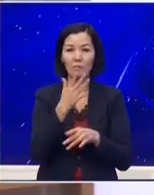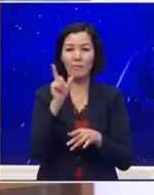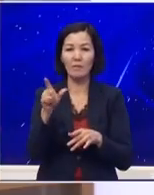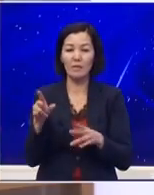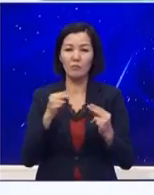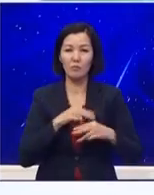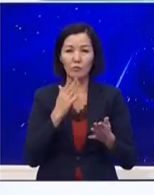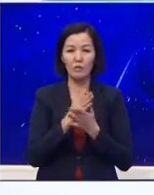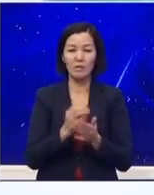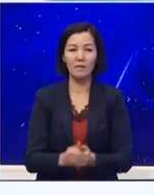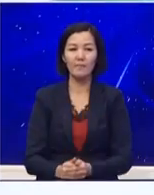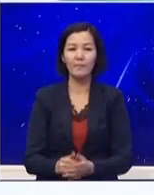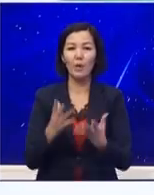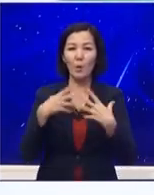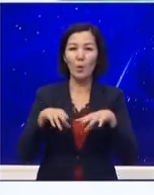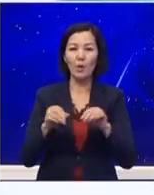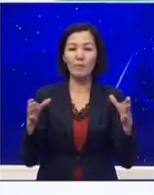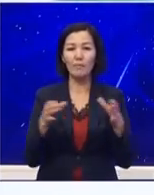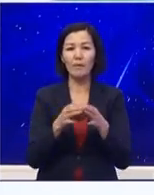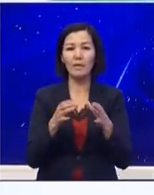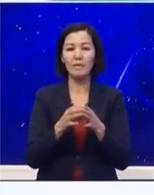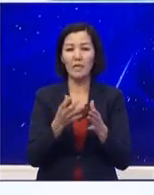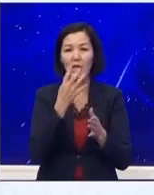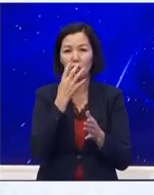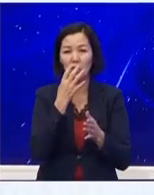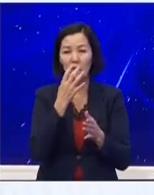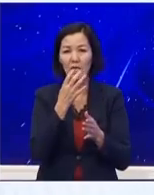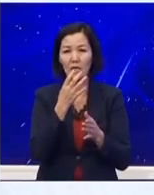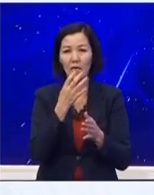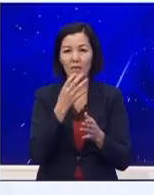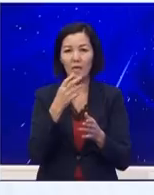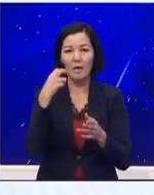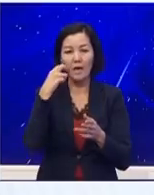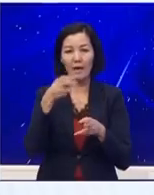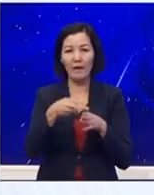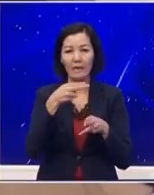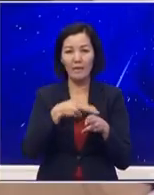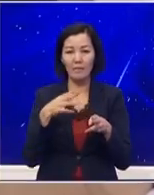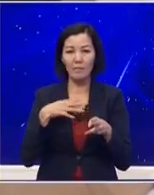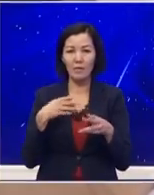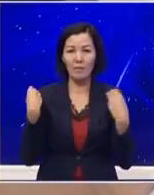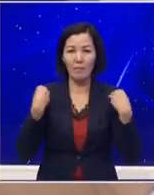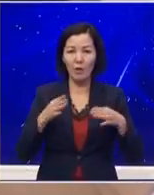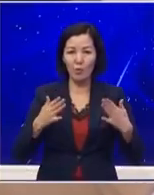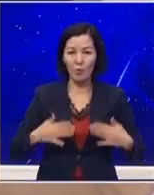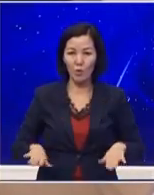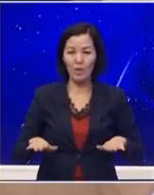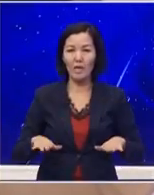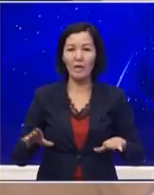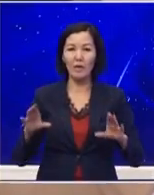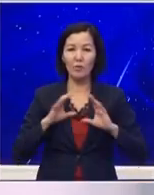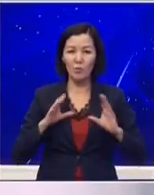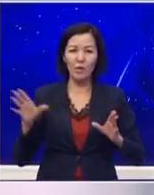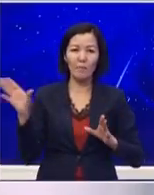жатыр. Қоғамдық бірлестікте жылаяқ киімдер, көйлек, пальто және тағы да басқа киімдер тігіледі. Қазір ұйымдастырушылар белдемше